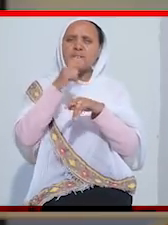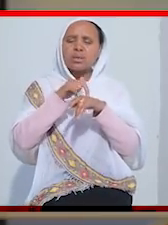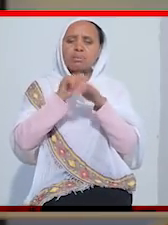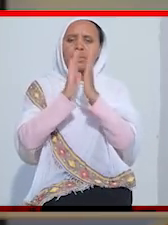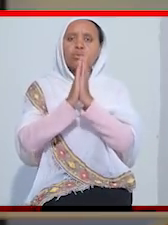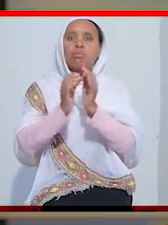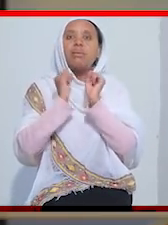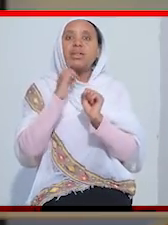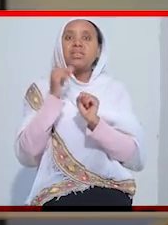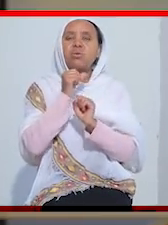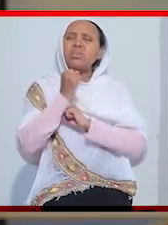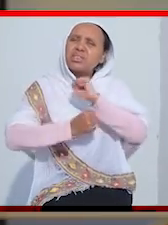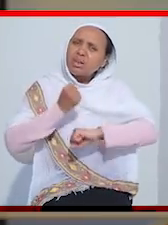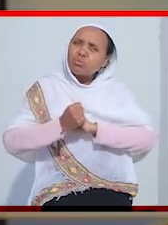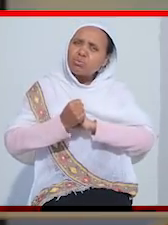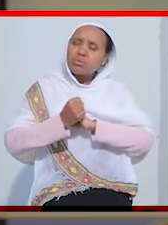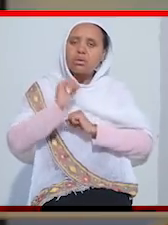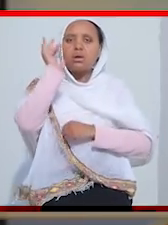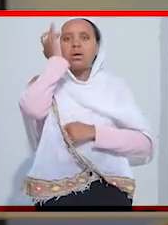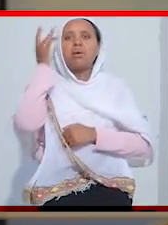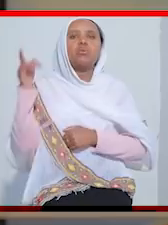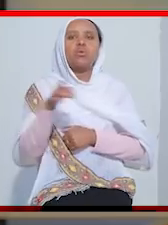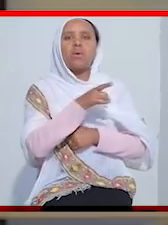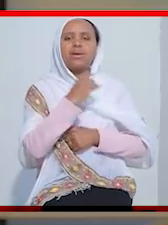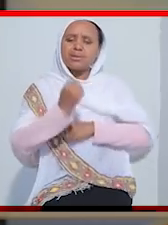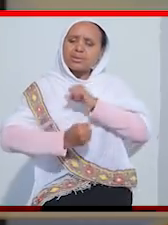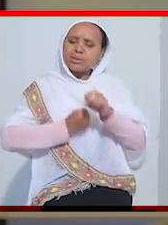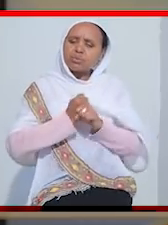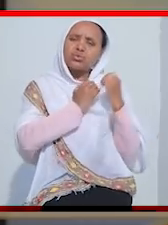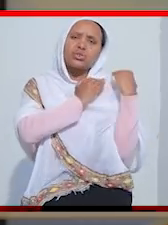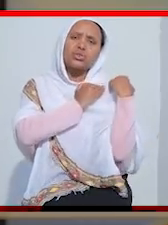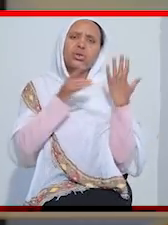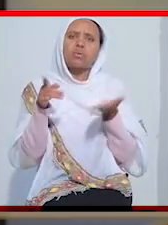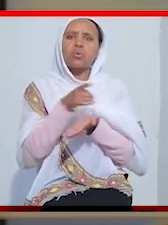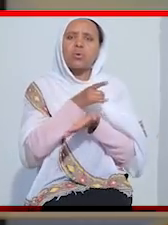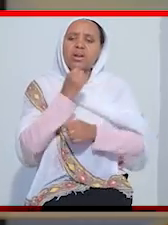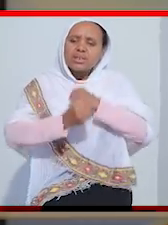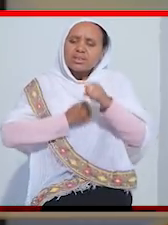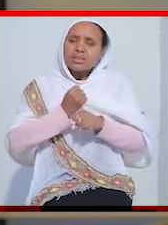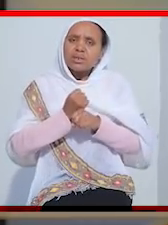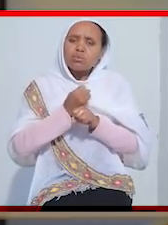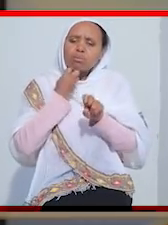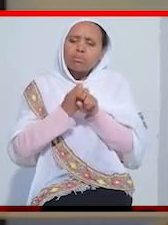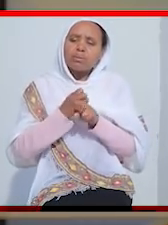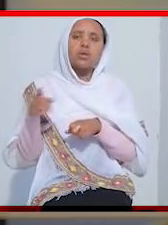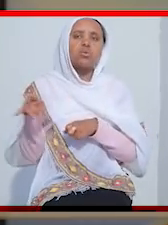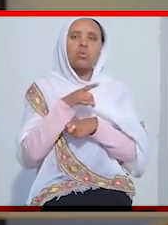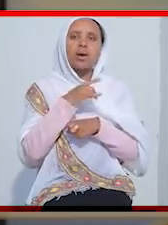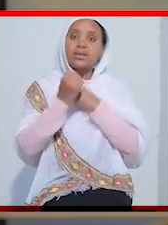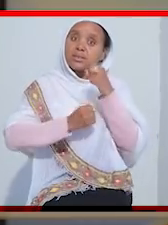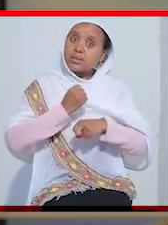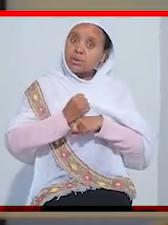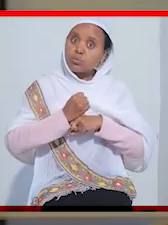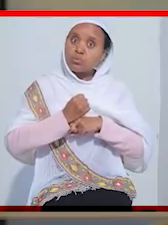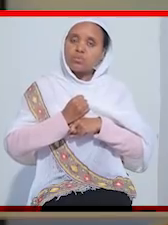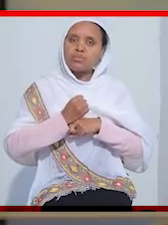ልጅ ሁልጊዜም ቢሆን ለጸሎት መበርታት ሳይሆን ጭንቀቱ ህመም ይሆነዋል። ጭንቀቱ ሸክም ይሆነዋል። ጭንቀቱ ክብደት